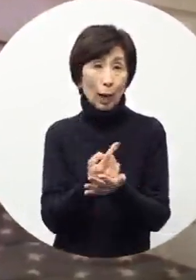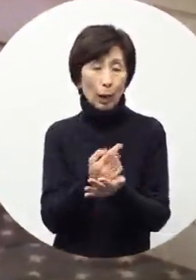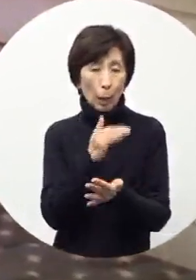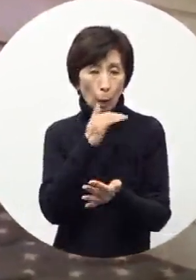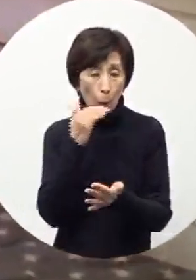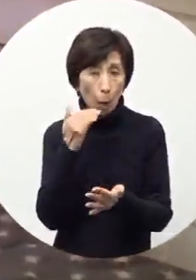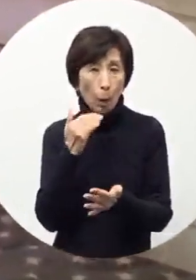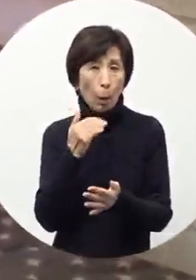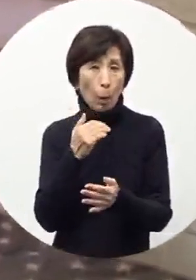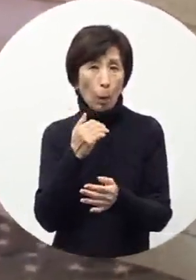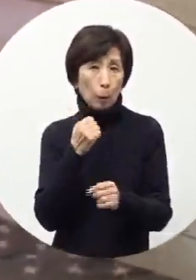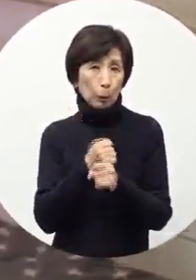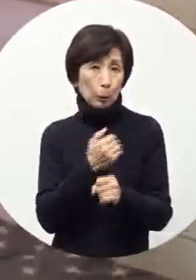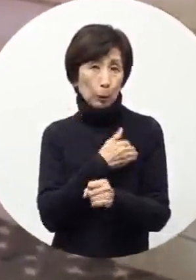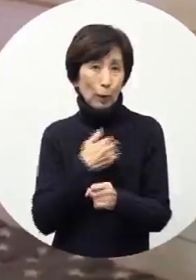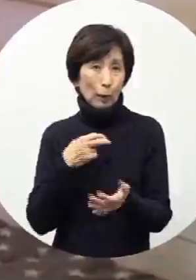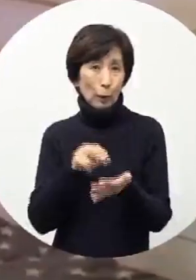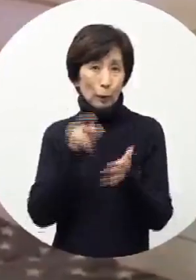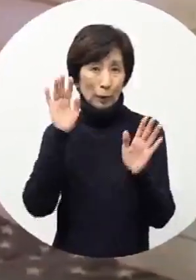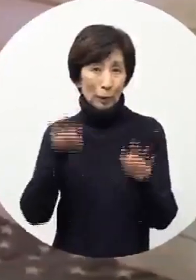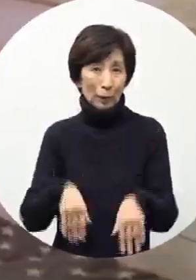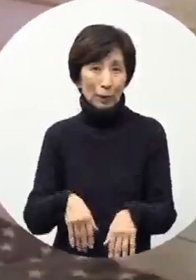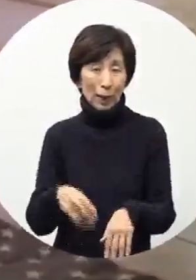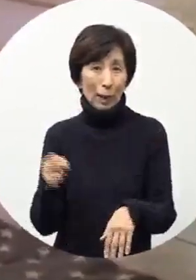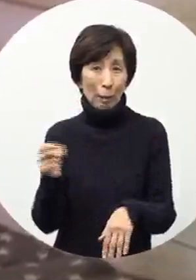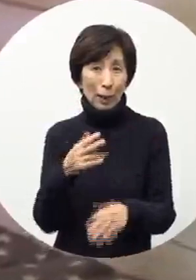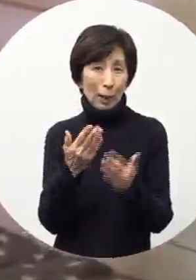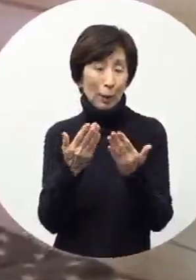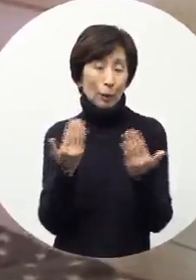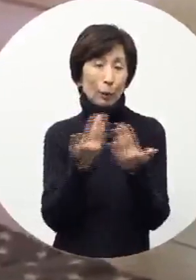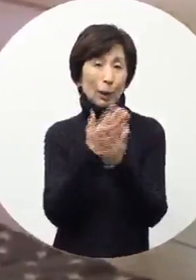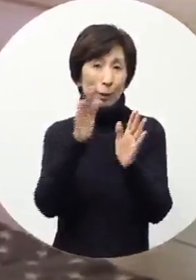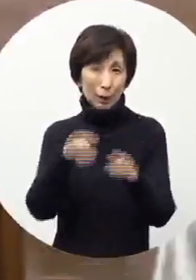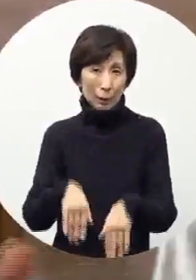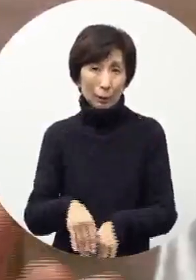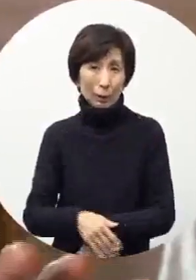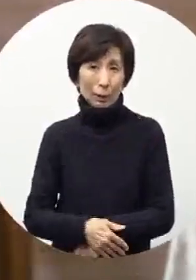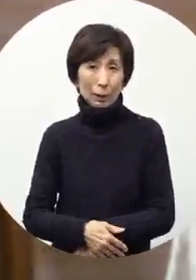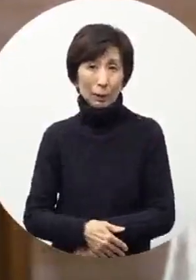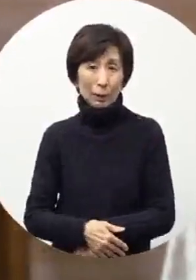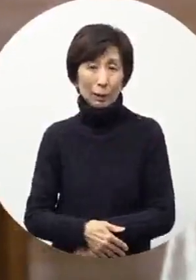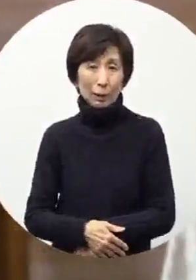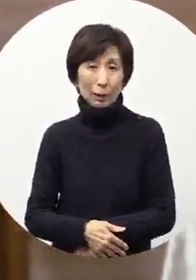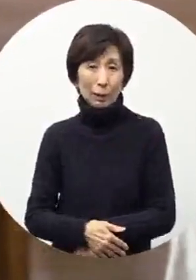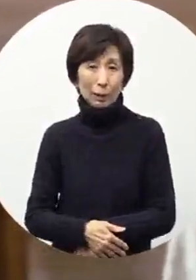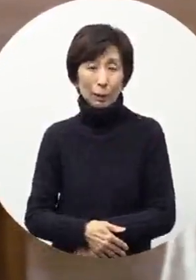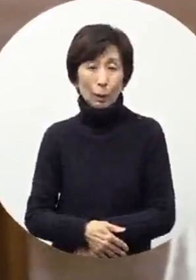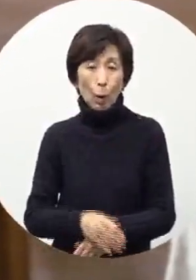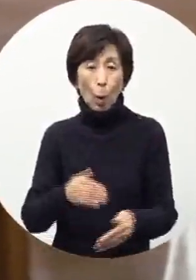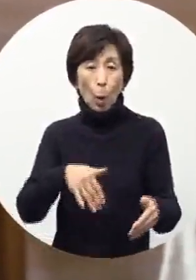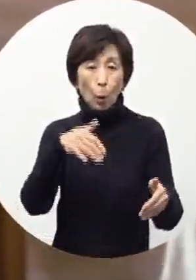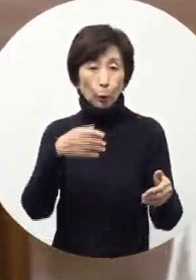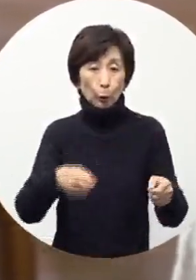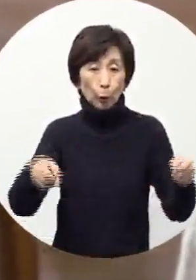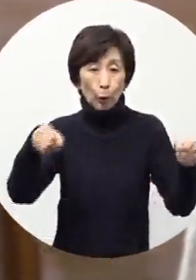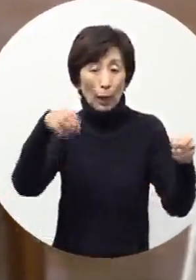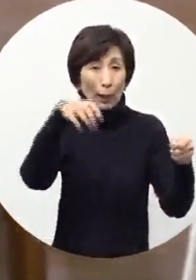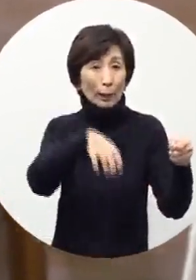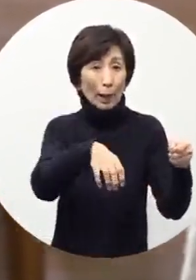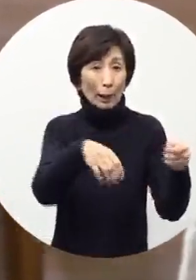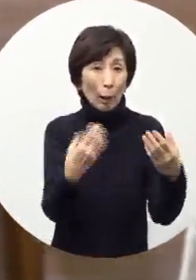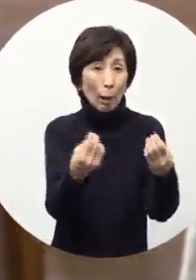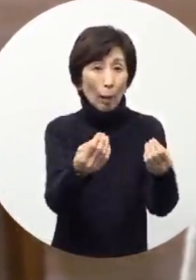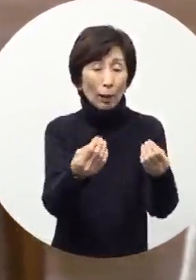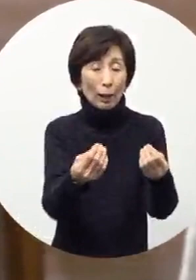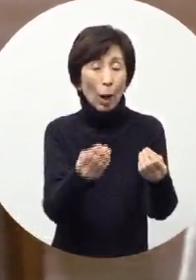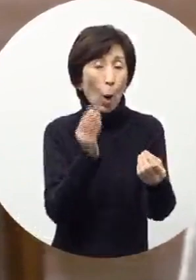るっていうのがすごい驚きました。また勉強になりました。 ただ お湯の中に入れて置いとくだけでこんな